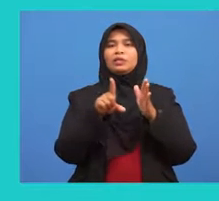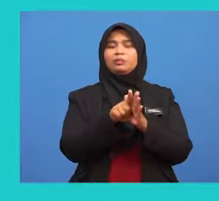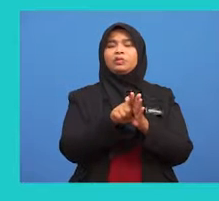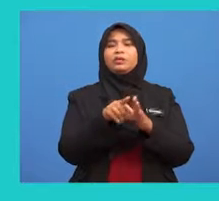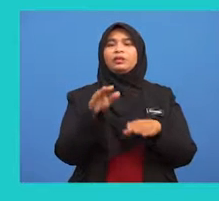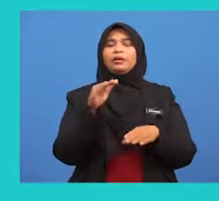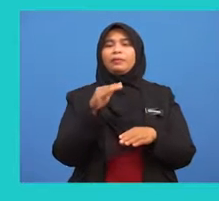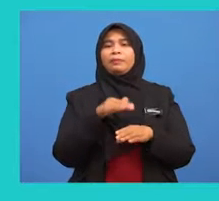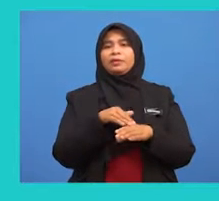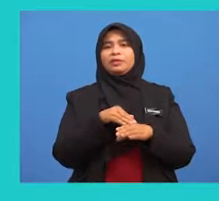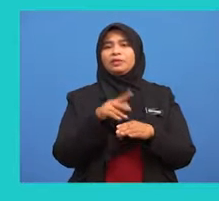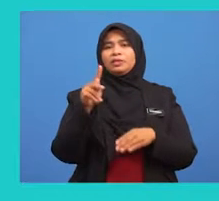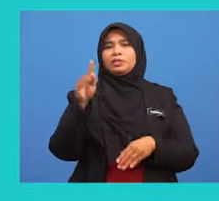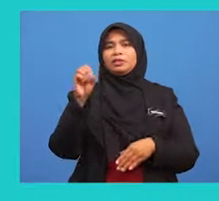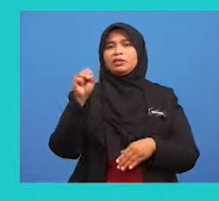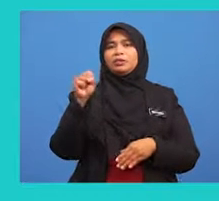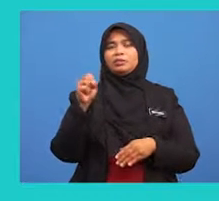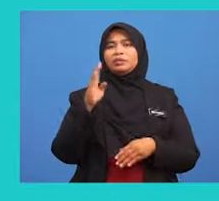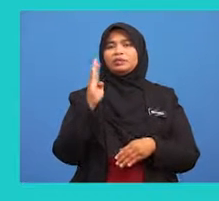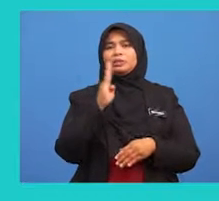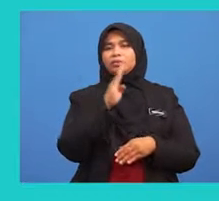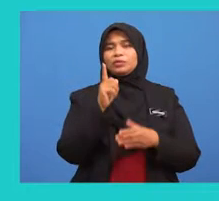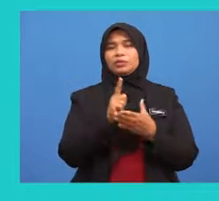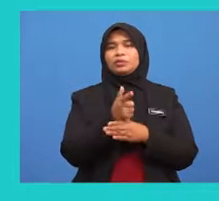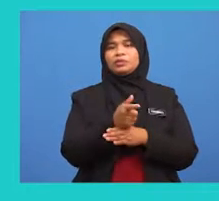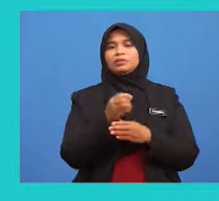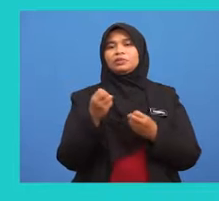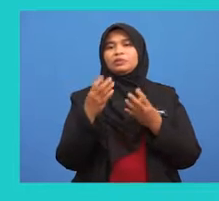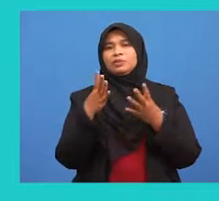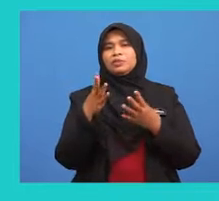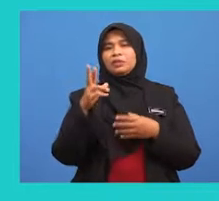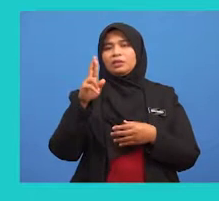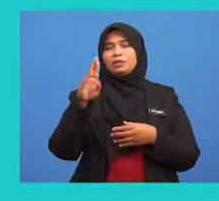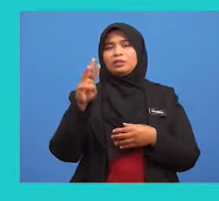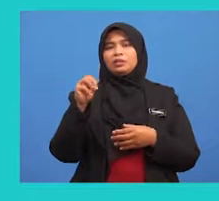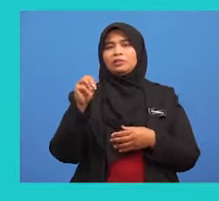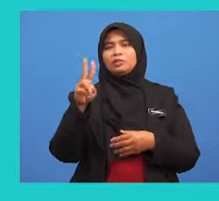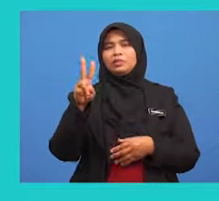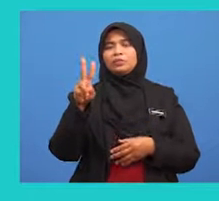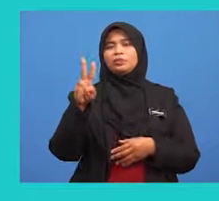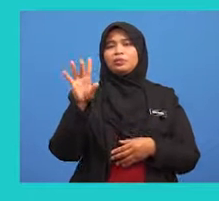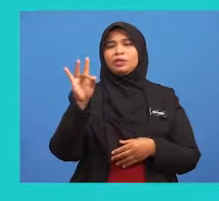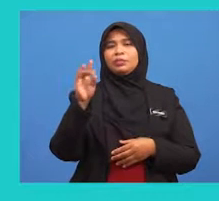pada kos buruh langsung sebanyak RM Malaysia